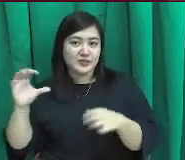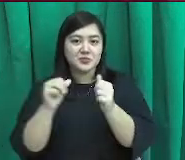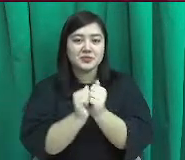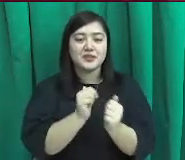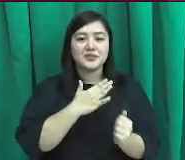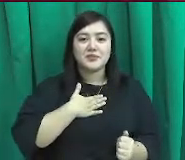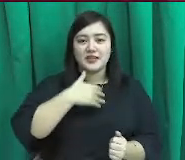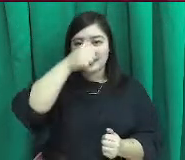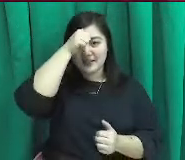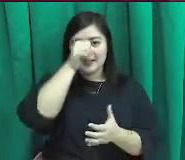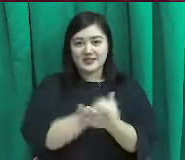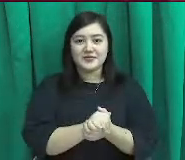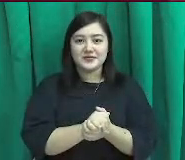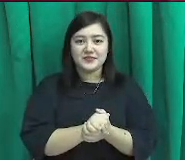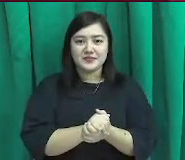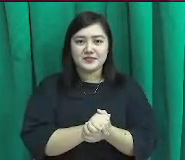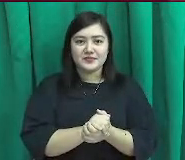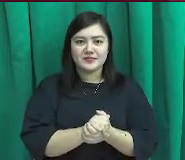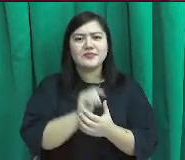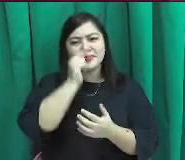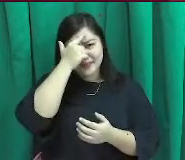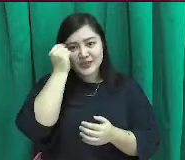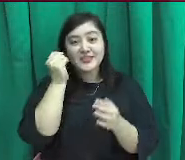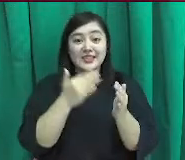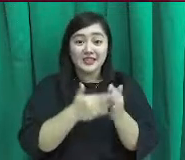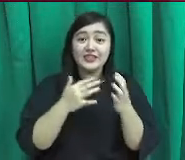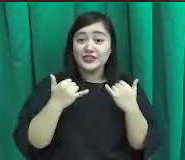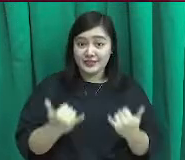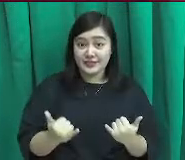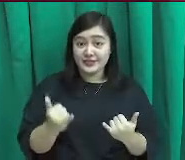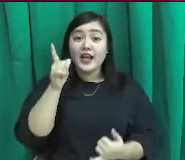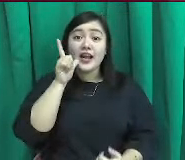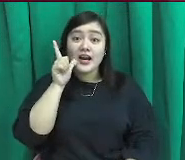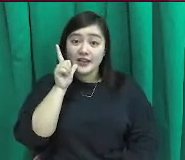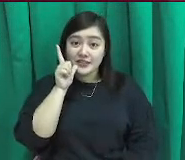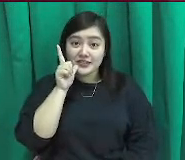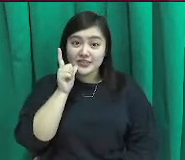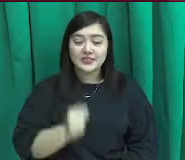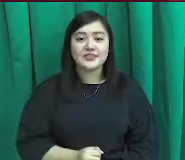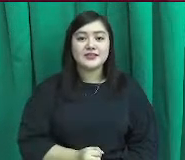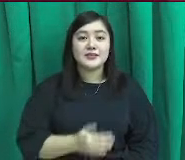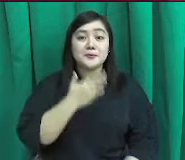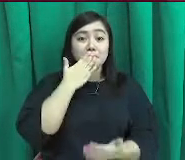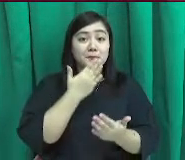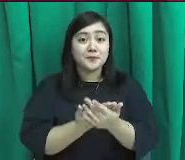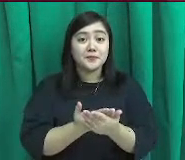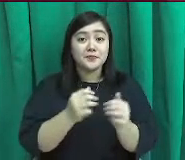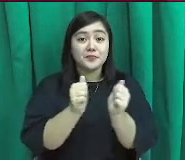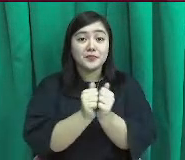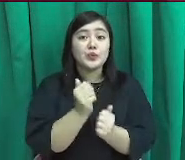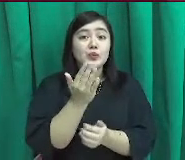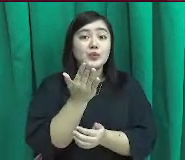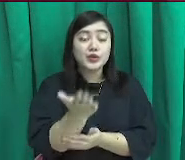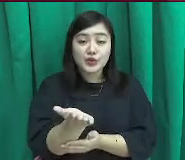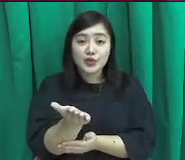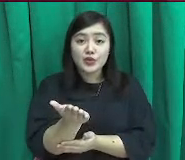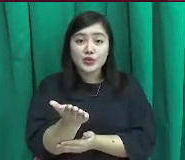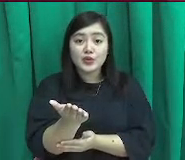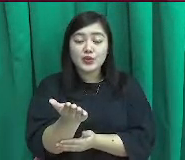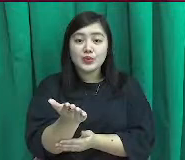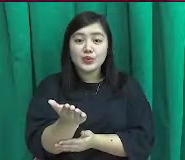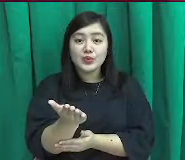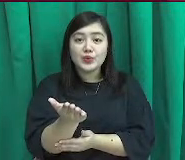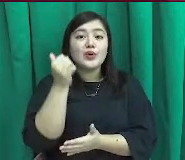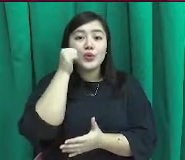na tanghalian ngayon eh. Tanghalian ngayon. Alright. Maganda na makasama niyo mga asawang lalaki, makapakinig ang inyong mga